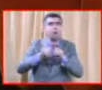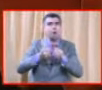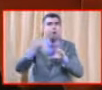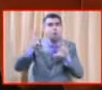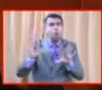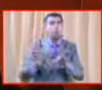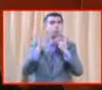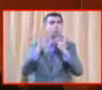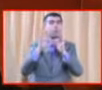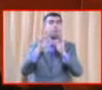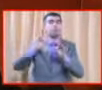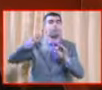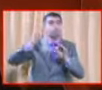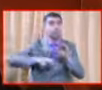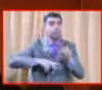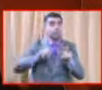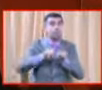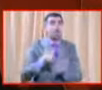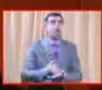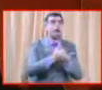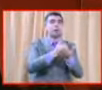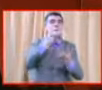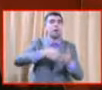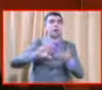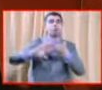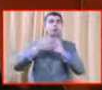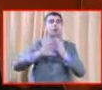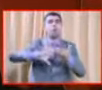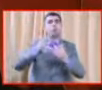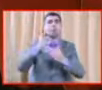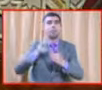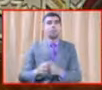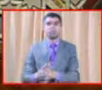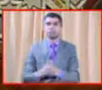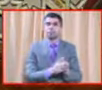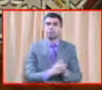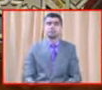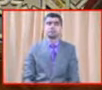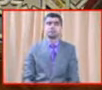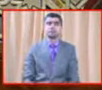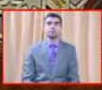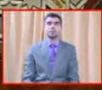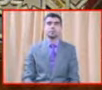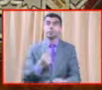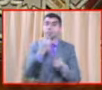قبول دعم أي جمعية جمعية. شكرا سيد الوزير. تعقيب سيد النائب.